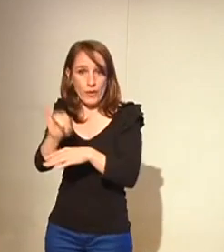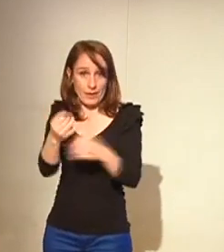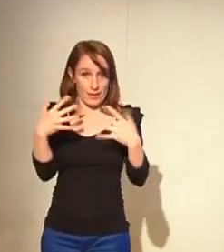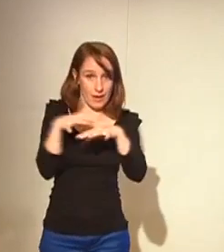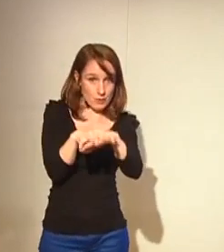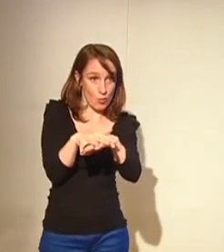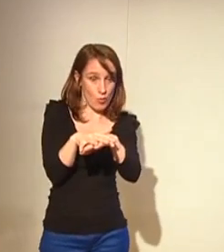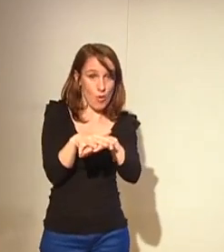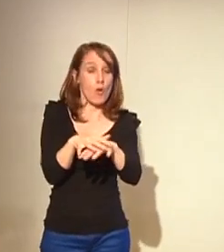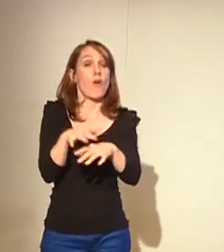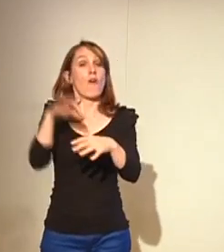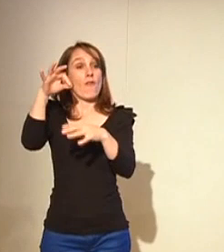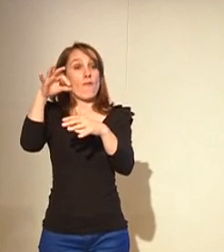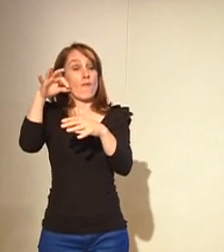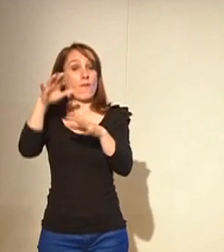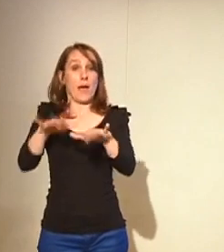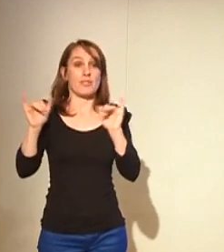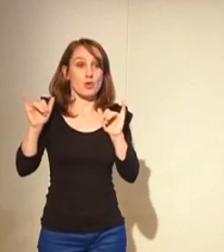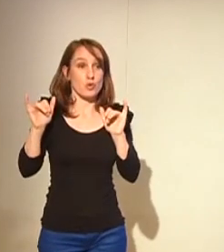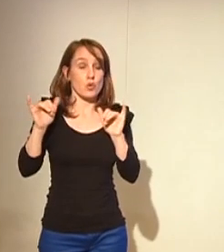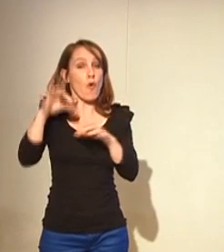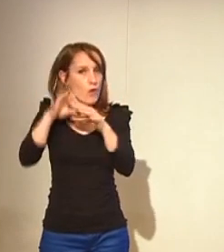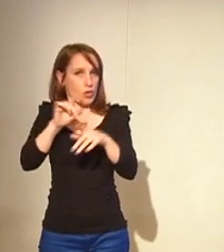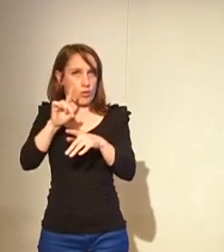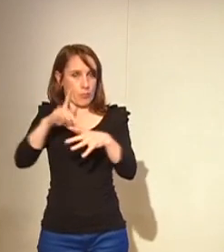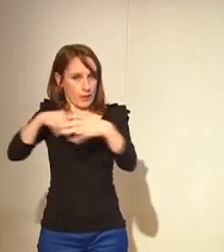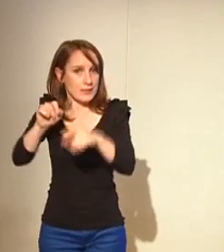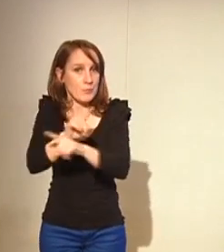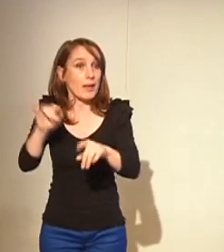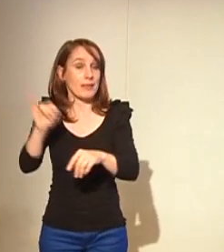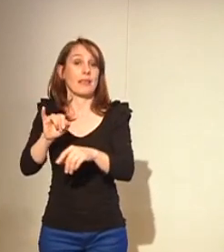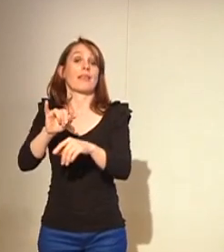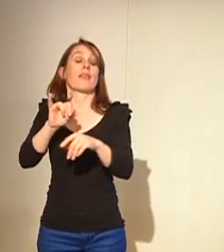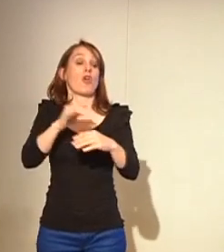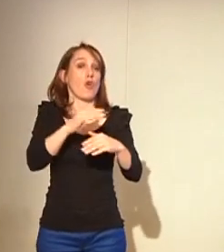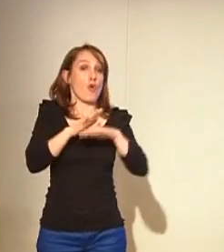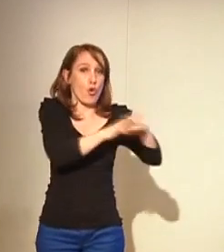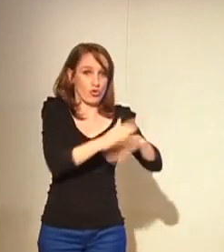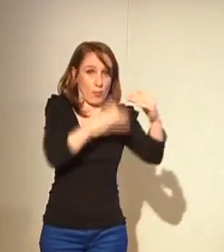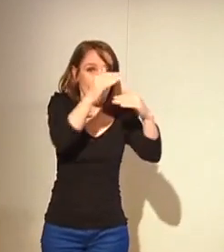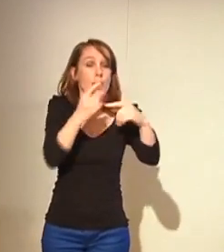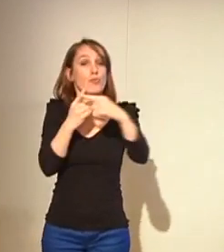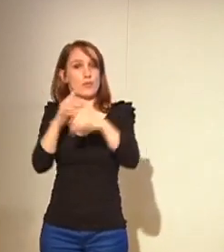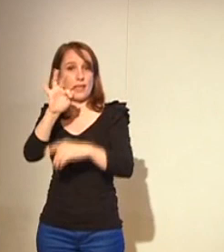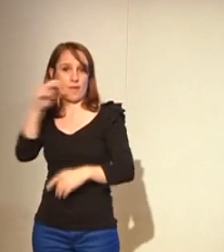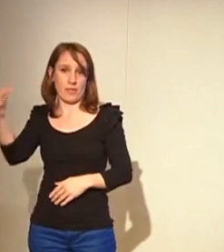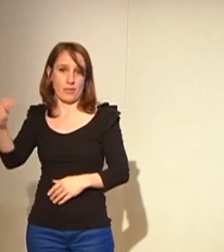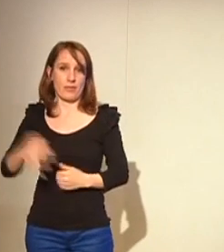rassemblement qui ne prend s'abstient qui prend pas part au vote gauche progrè et Front